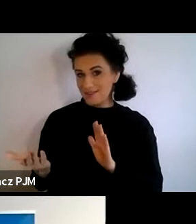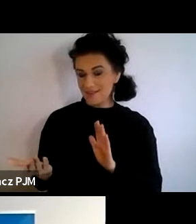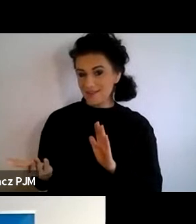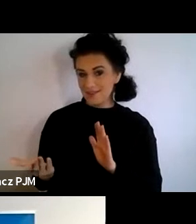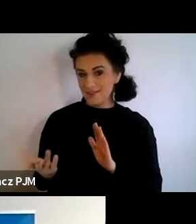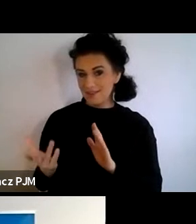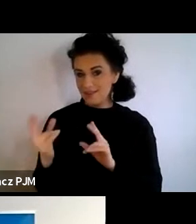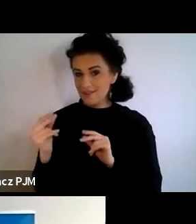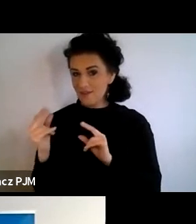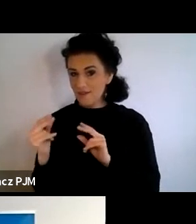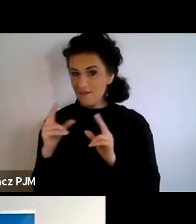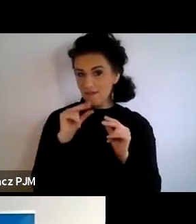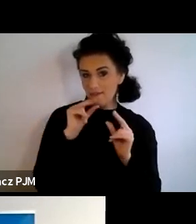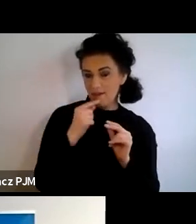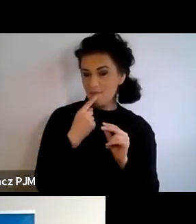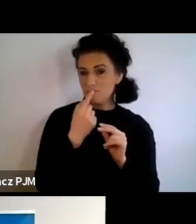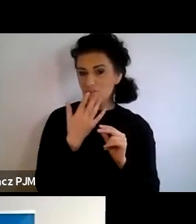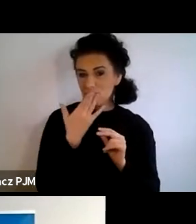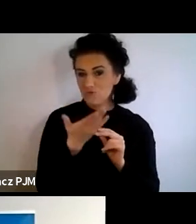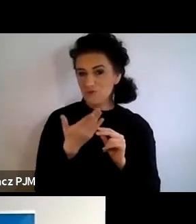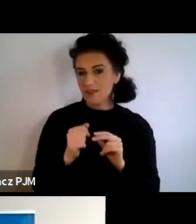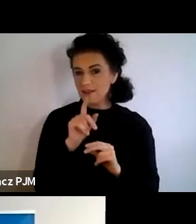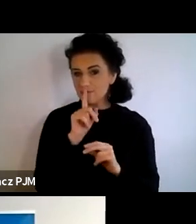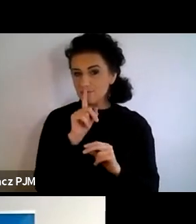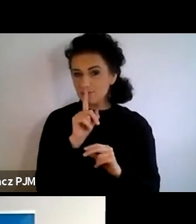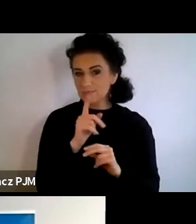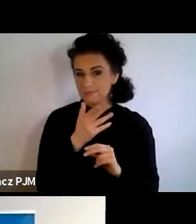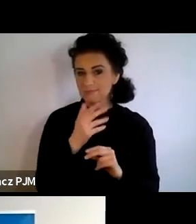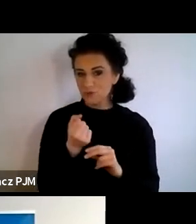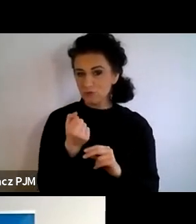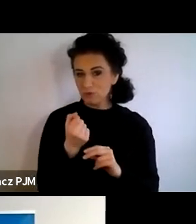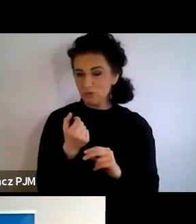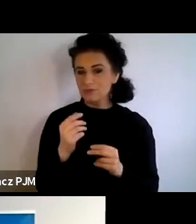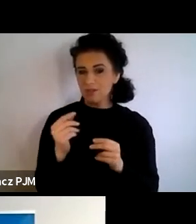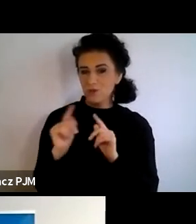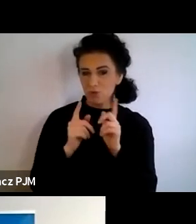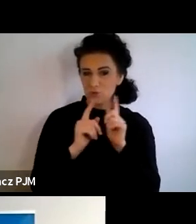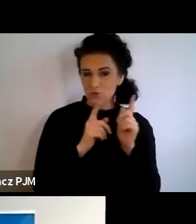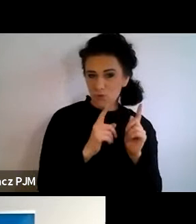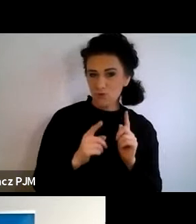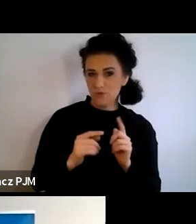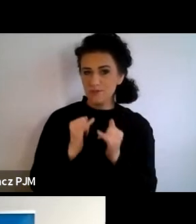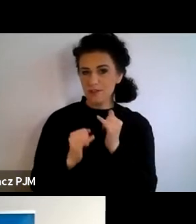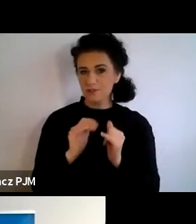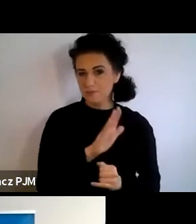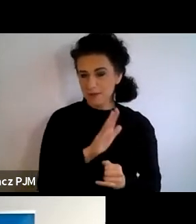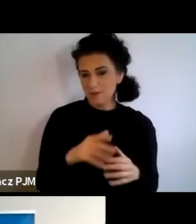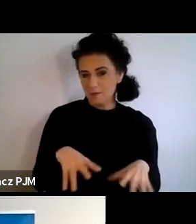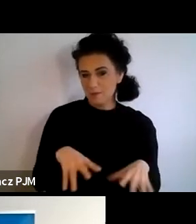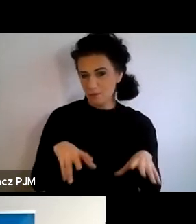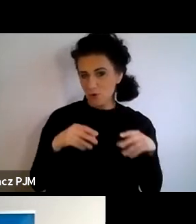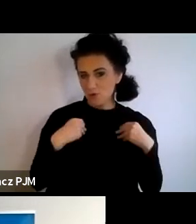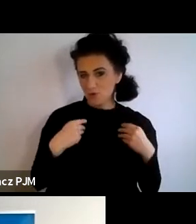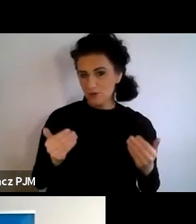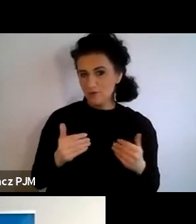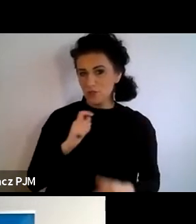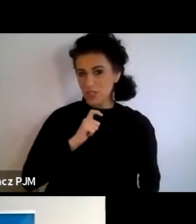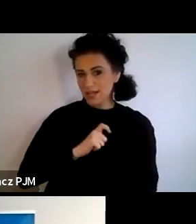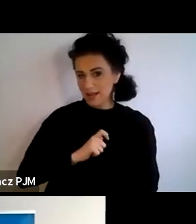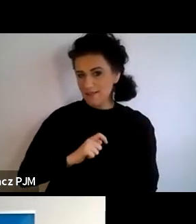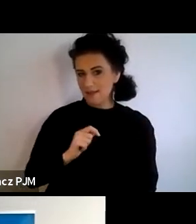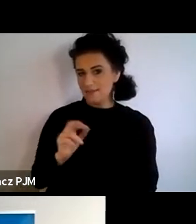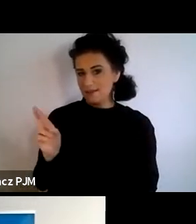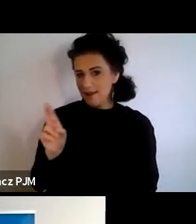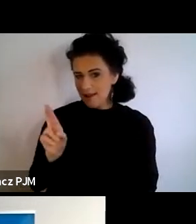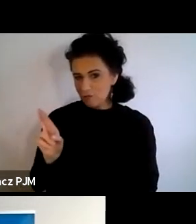podszeptywania, to o czym wspominałem, z tego siedzenia pilota, jeśli macie dojście do ucha dziekana czy rektora,